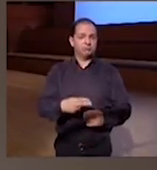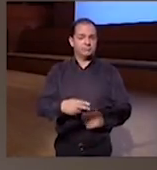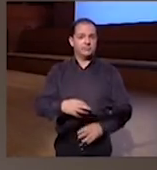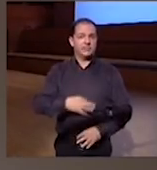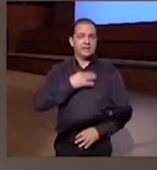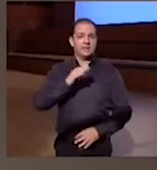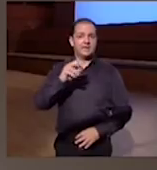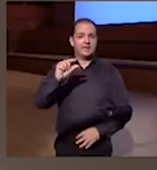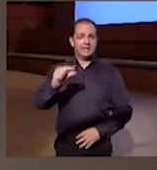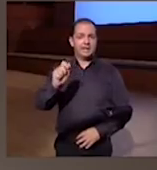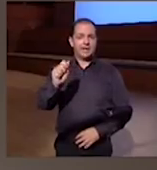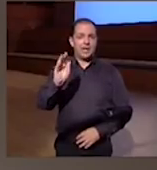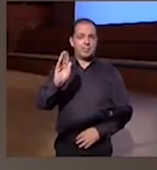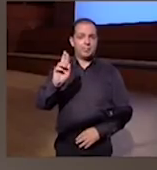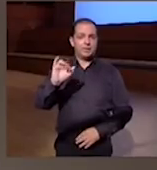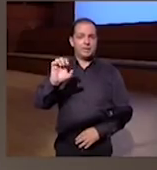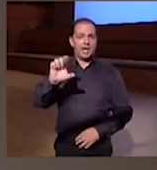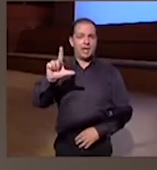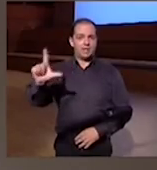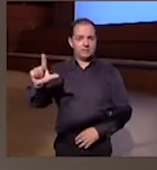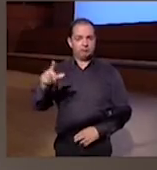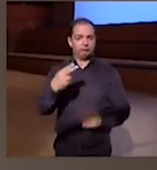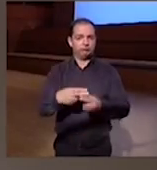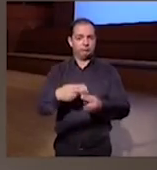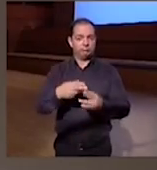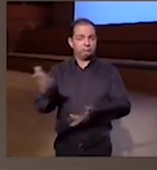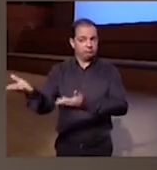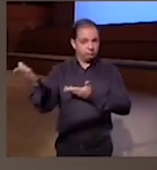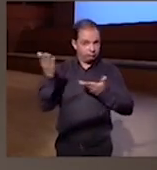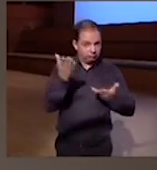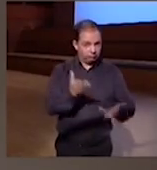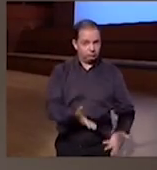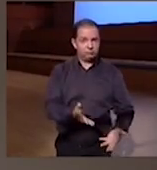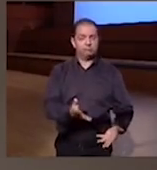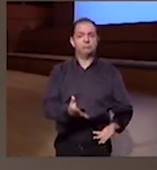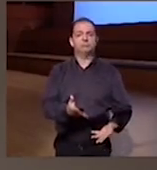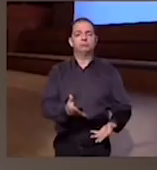Γκάμπριελ, επίσημο προσκεκλημένε σήμερα της